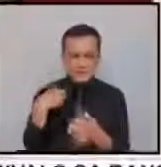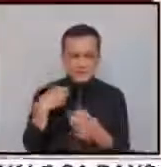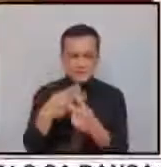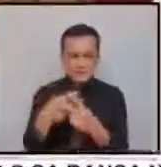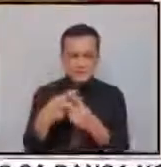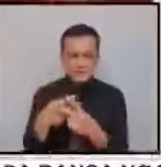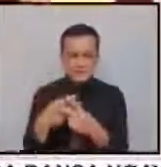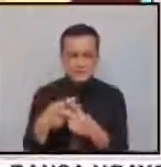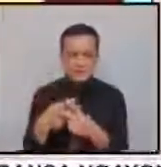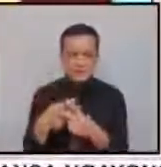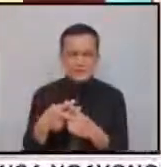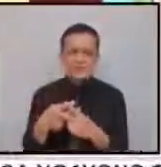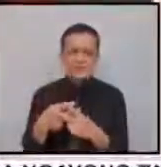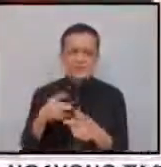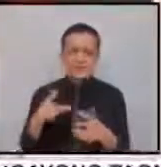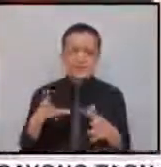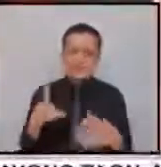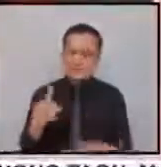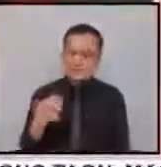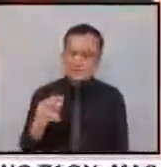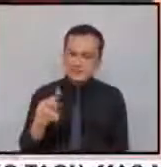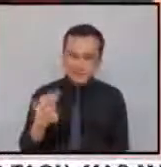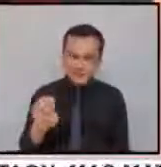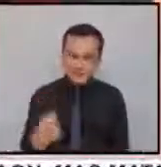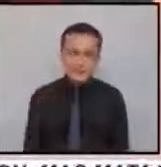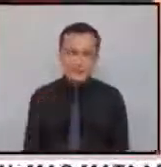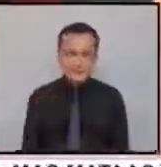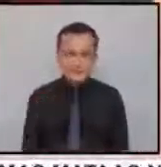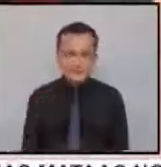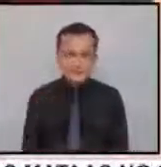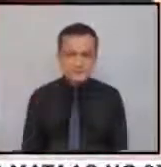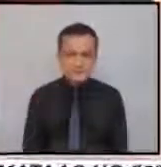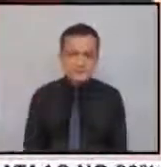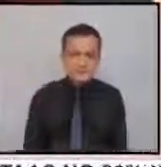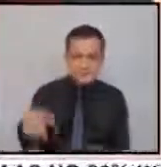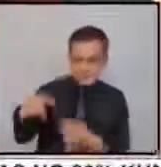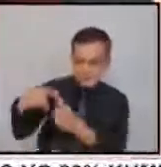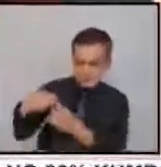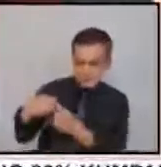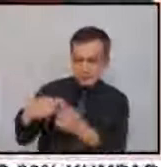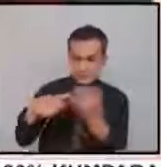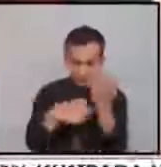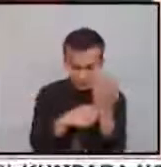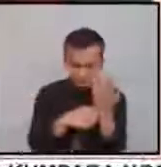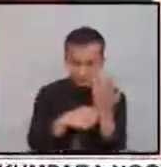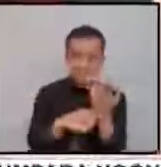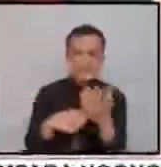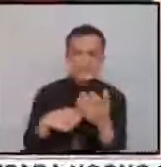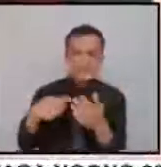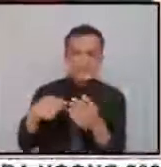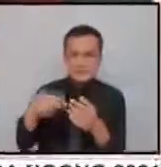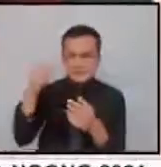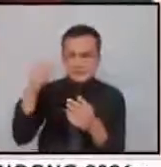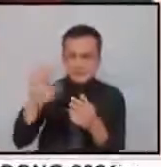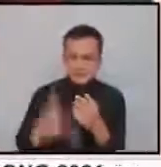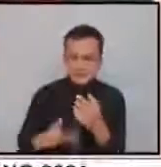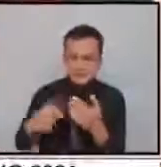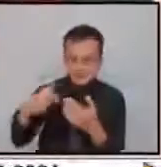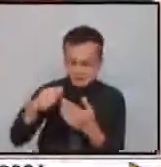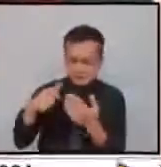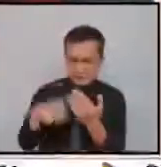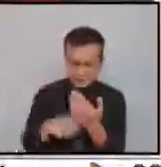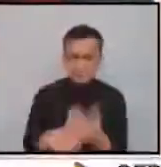Yan. Okay. Stapler nyo lang po yung magkabilang bahagi. Yung taas pati baba. Okay. Ito na yung akin, oh. Ganda, Elaine. Hindi pa tapos